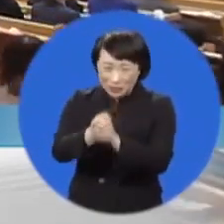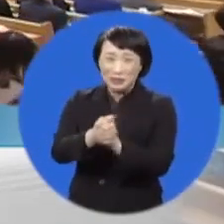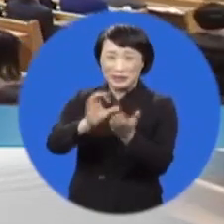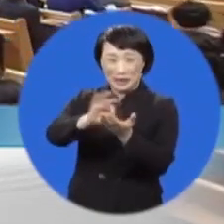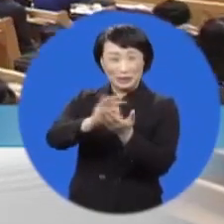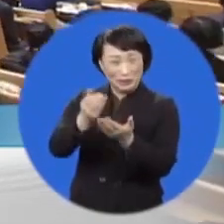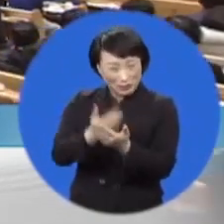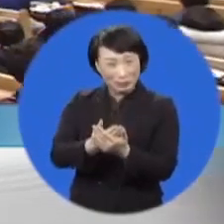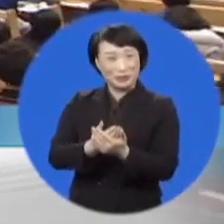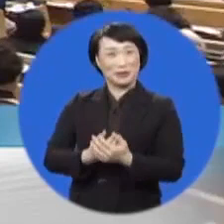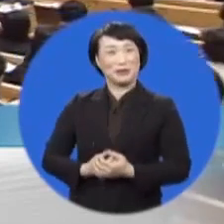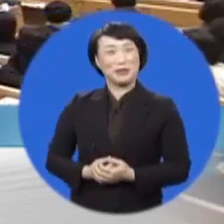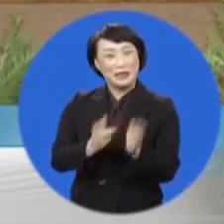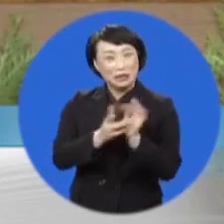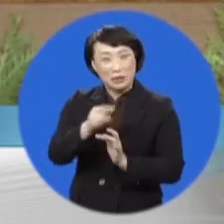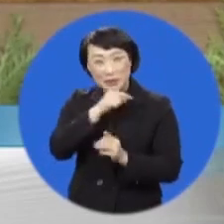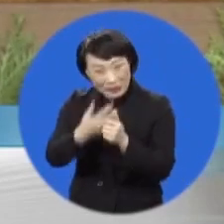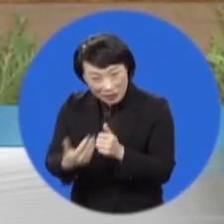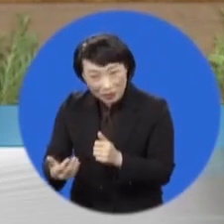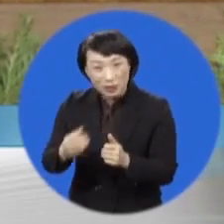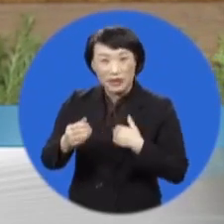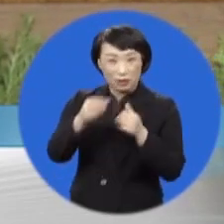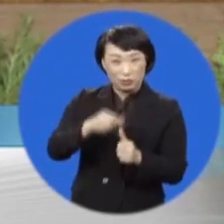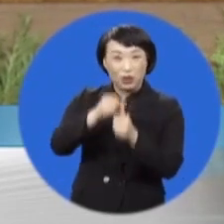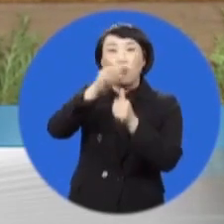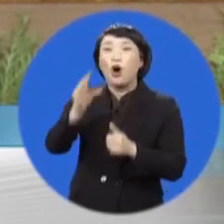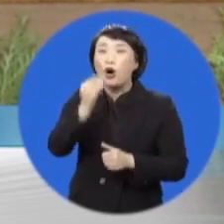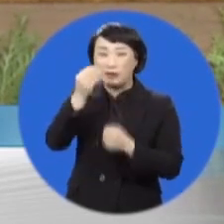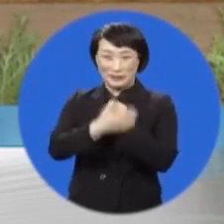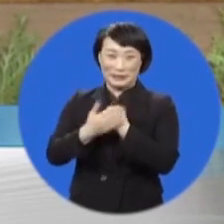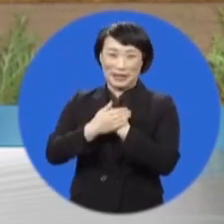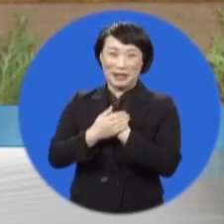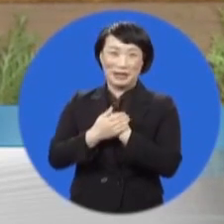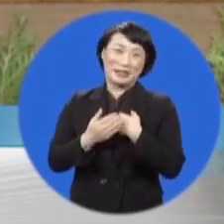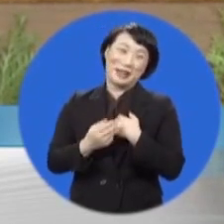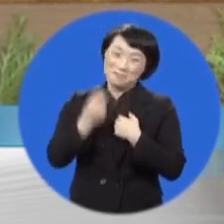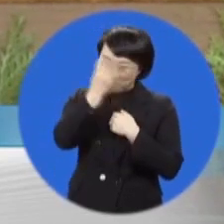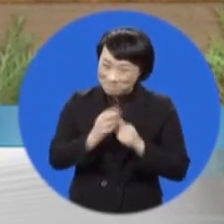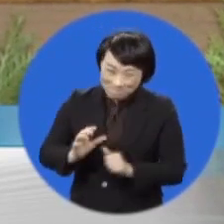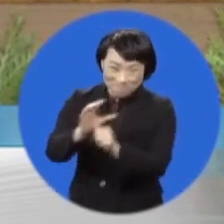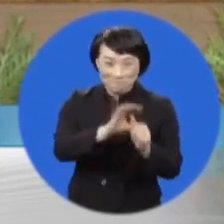도와줄 애 예수 피 흘리시고 구원 하신 거룩한 은혜를 보존하게